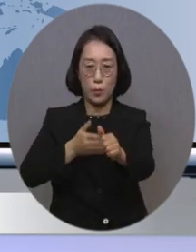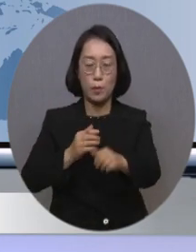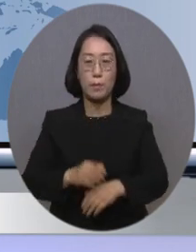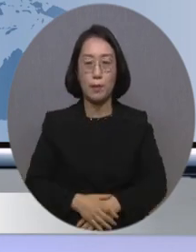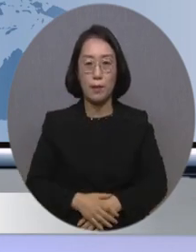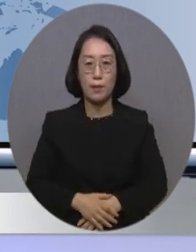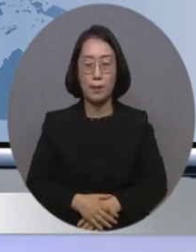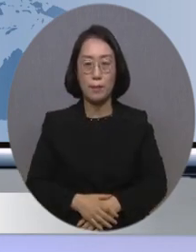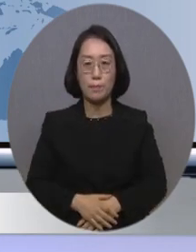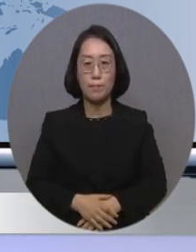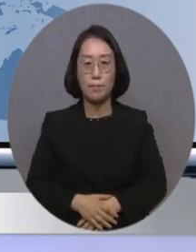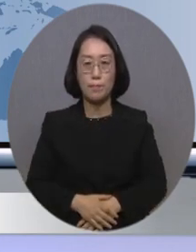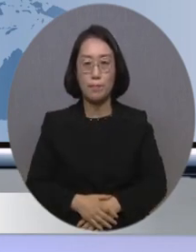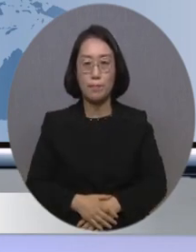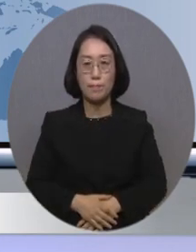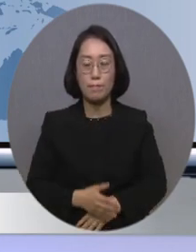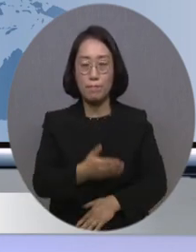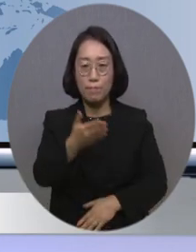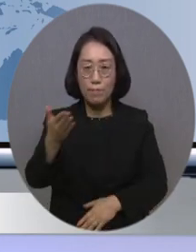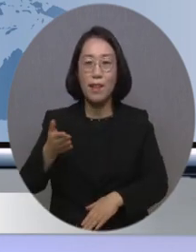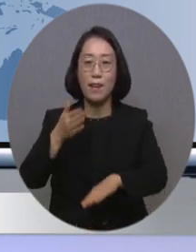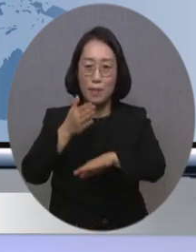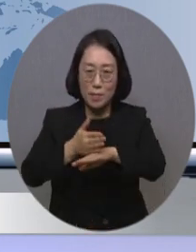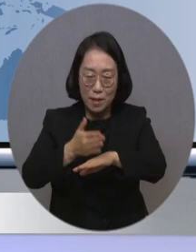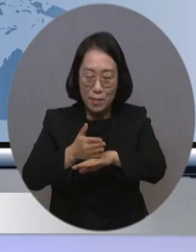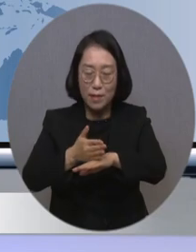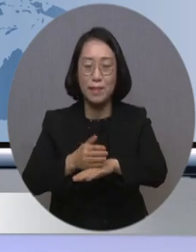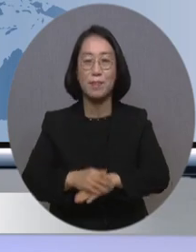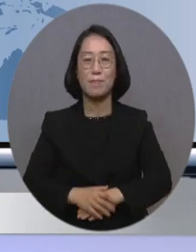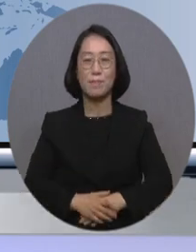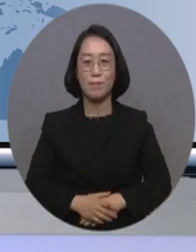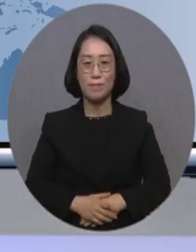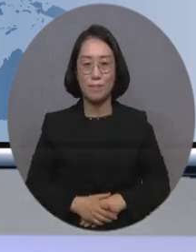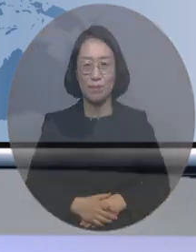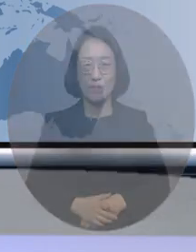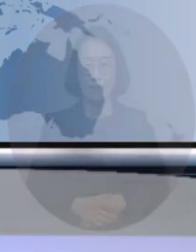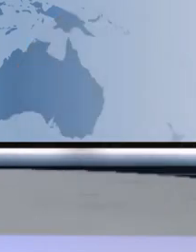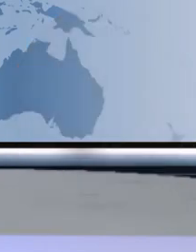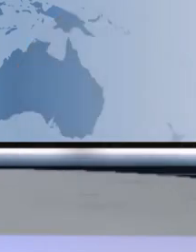뉴스 24를 마칩니다. 시청해주신 여러분 고맙습니다.